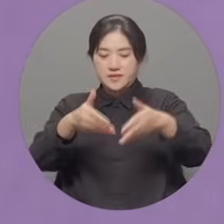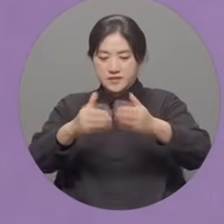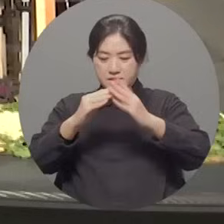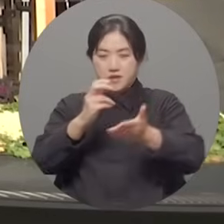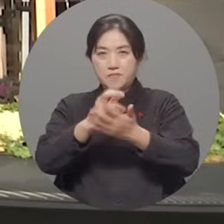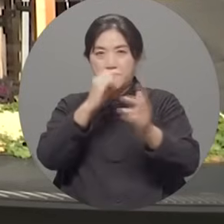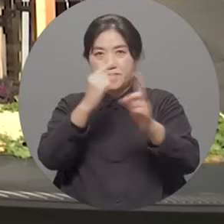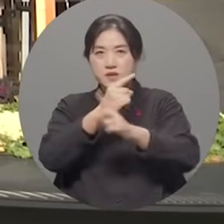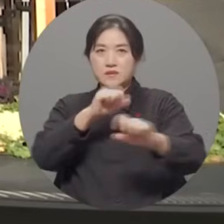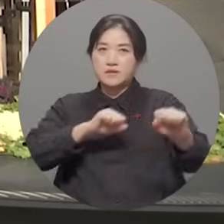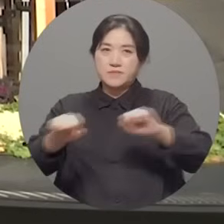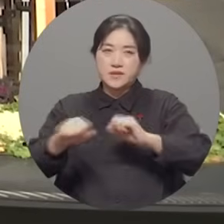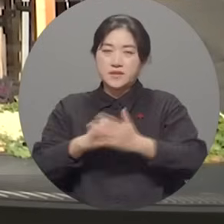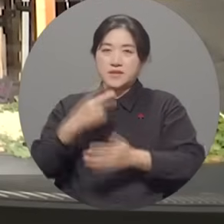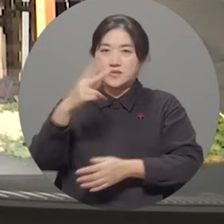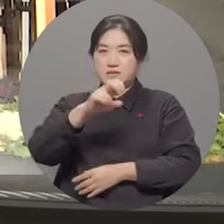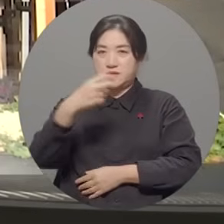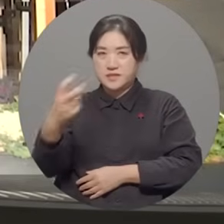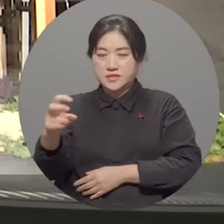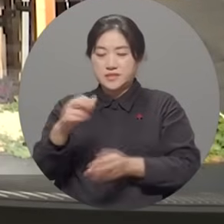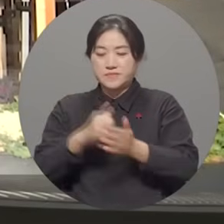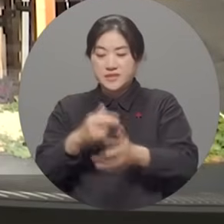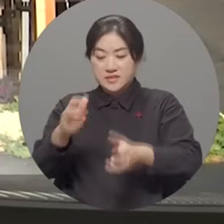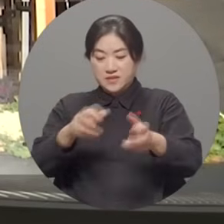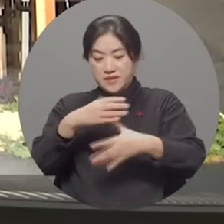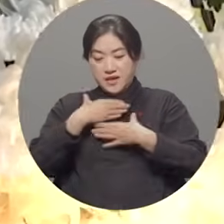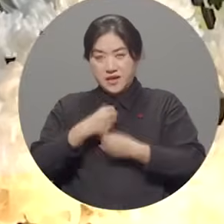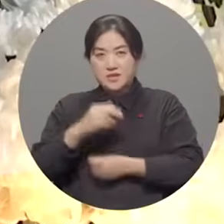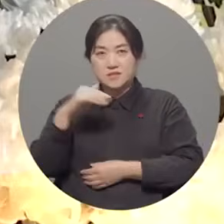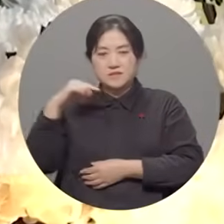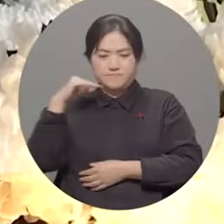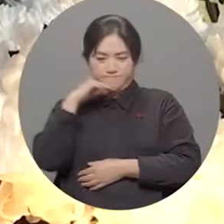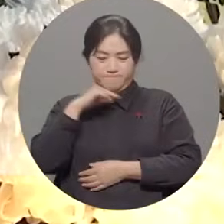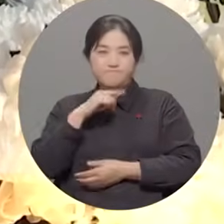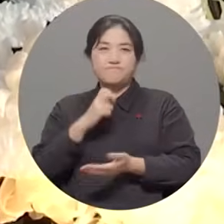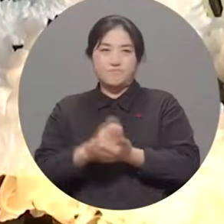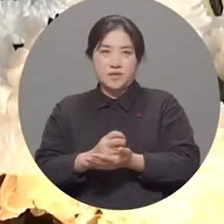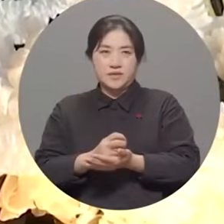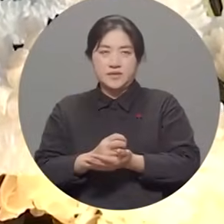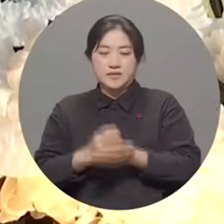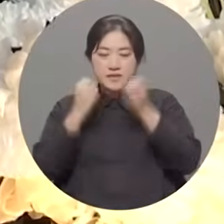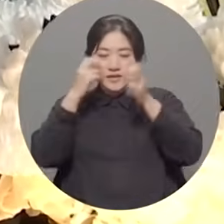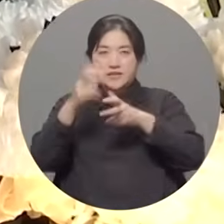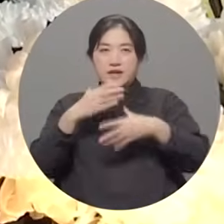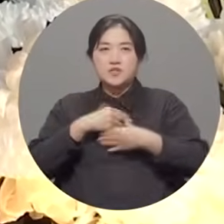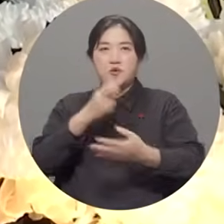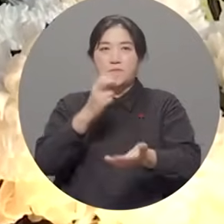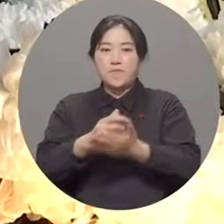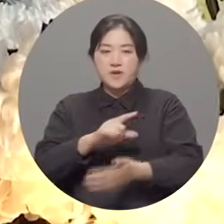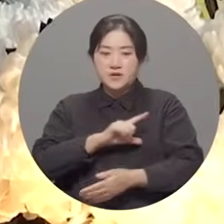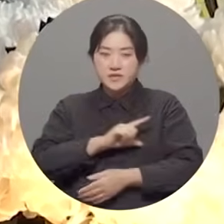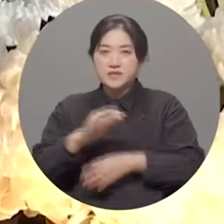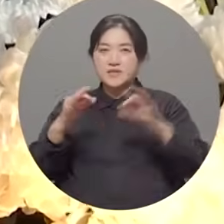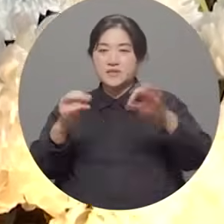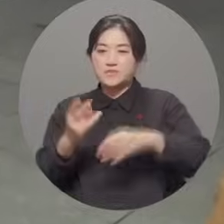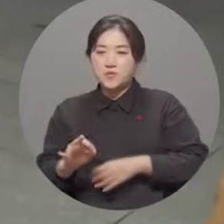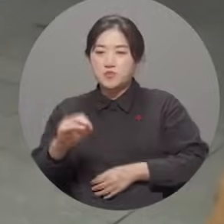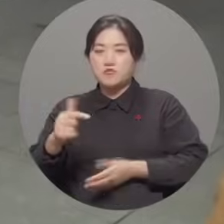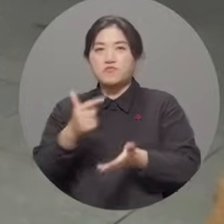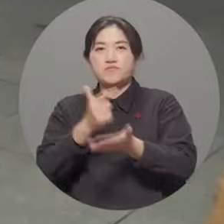뛰어들었습니다. 2020년 산업 현장의 안전 규제를 대폭 강화한 새 산업안전법, 김용균 법이